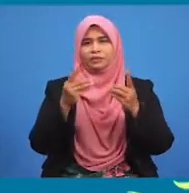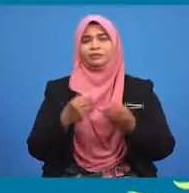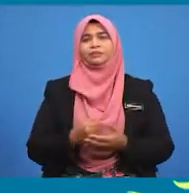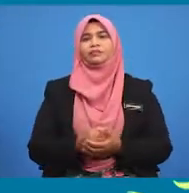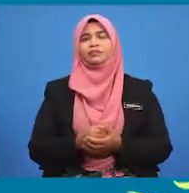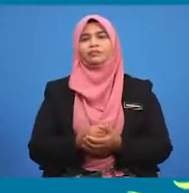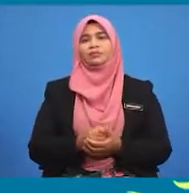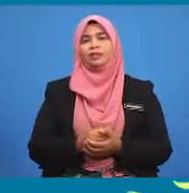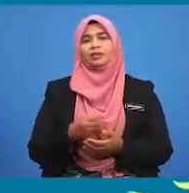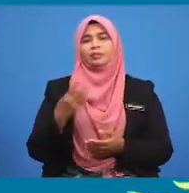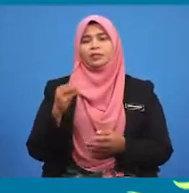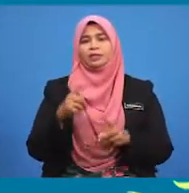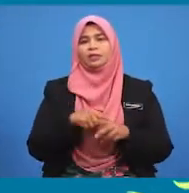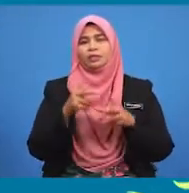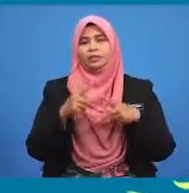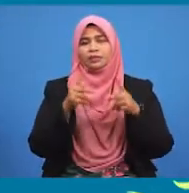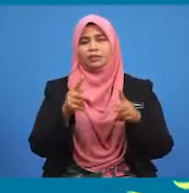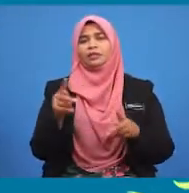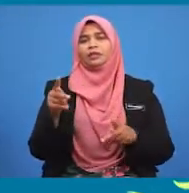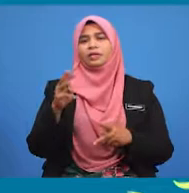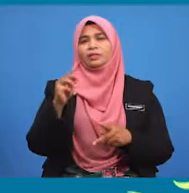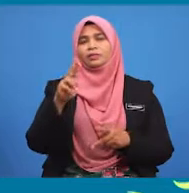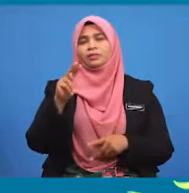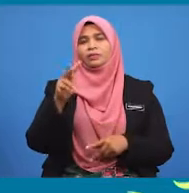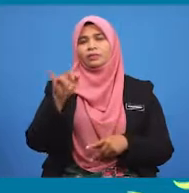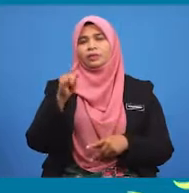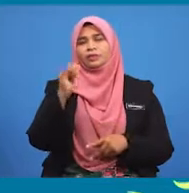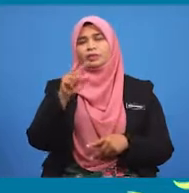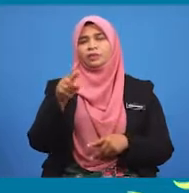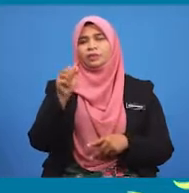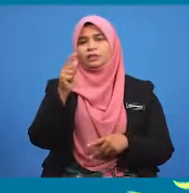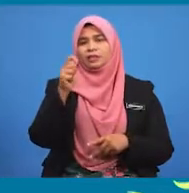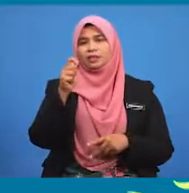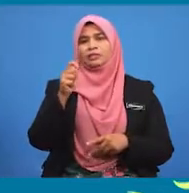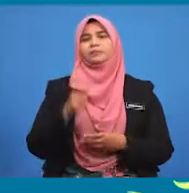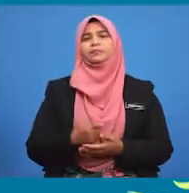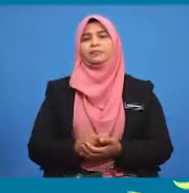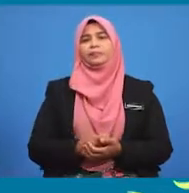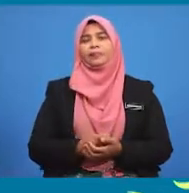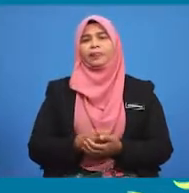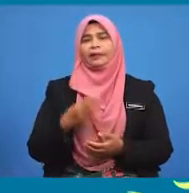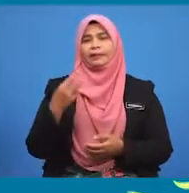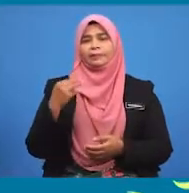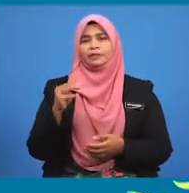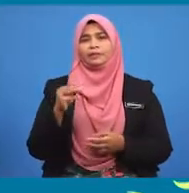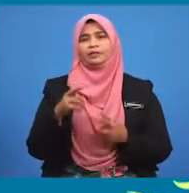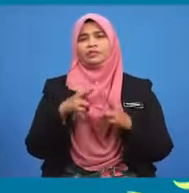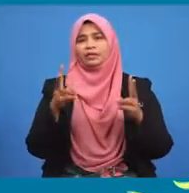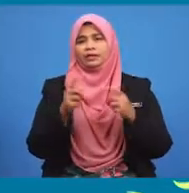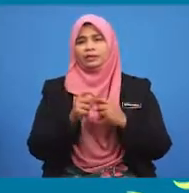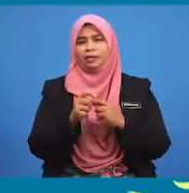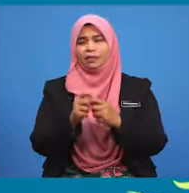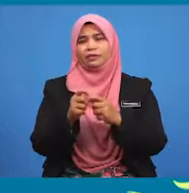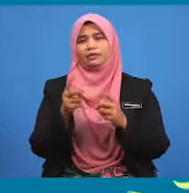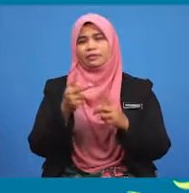mereka digunakan mukjizat. Dan mereka ini dimuliakan oleh Allah kerana ketaatannya yang sangat tinggi